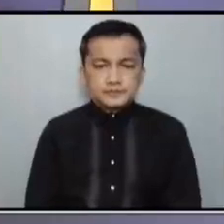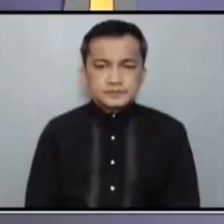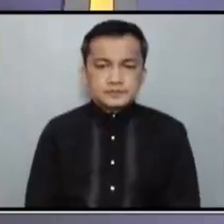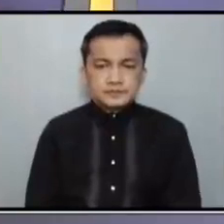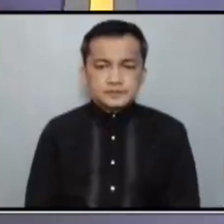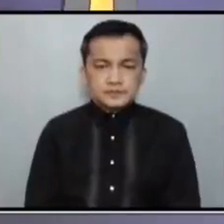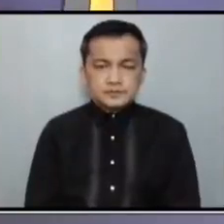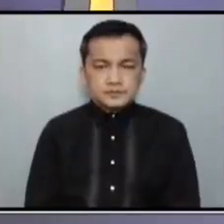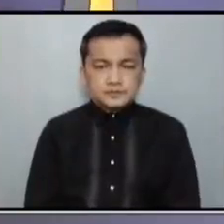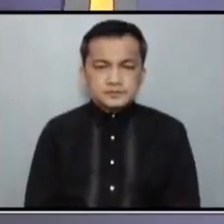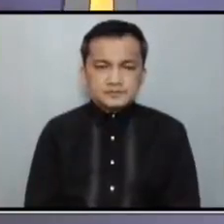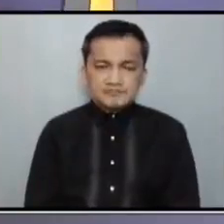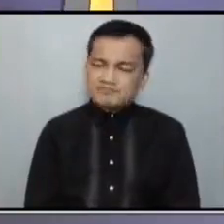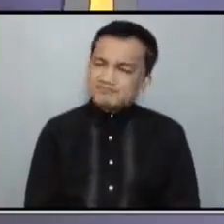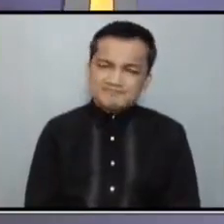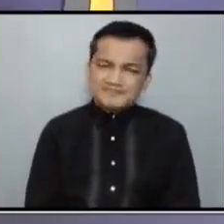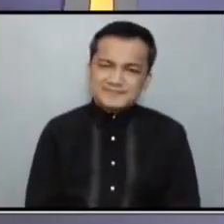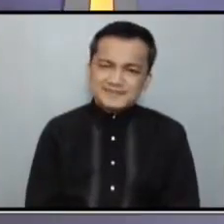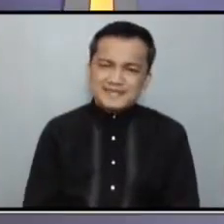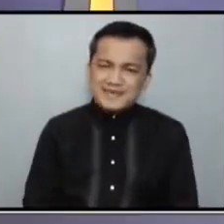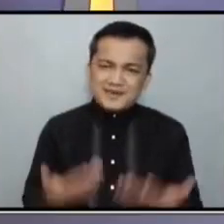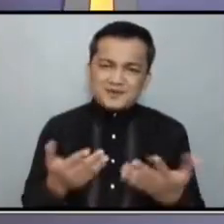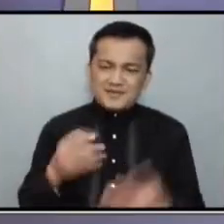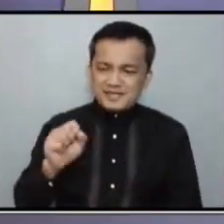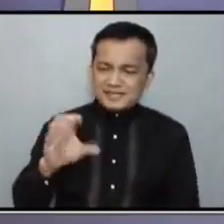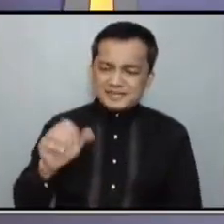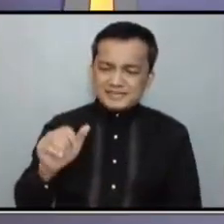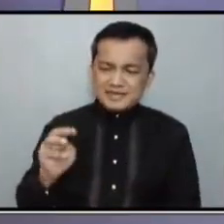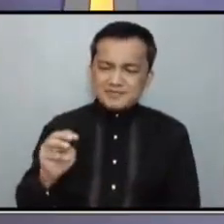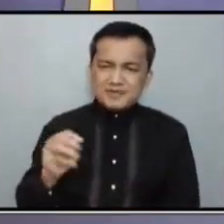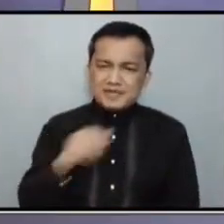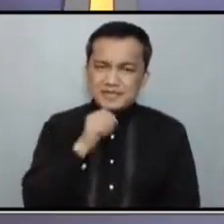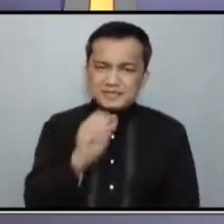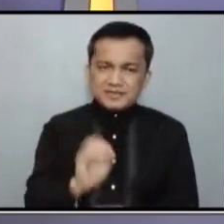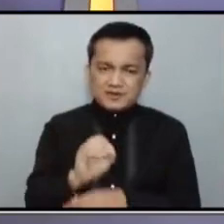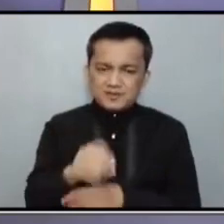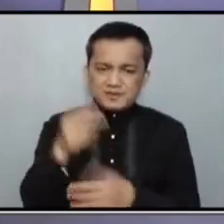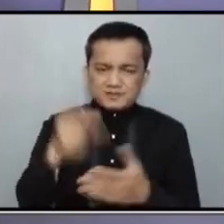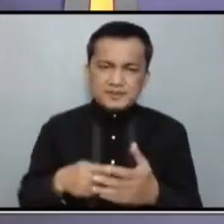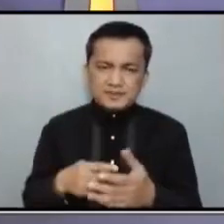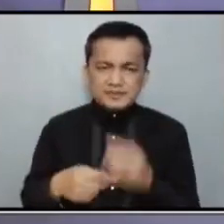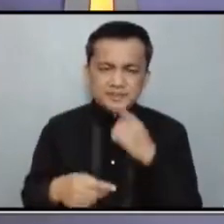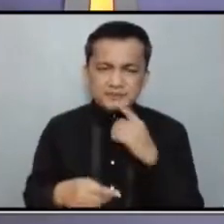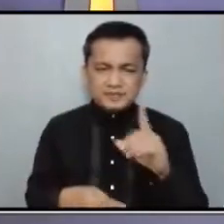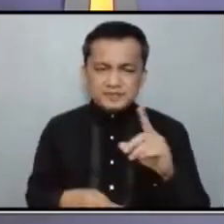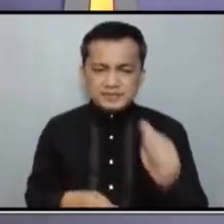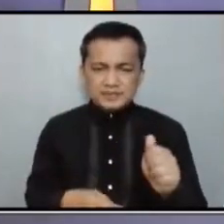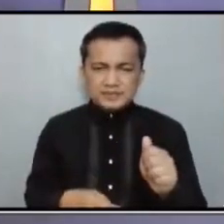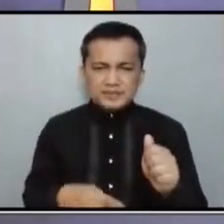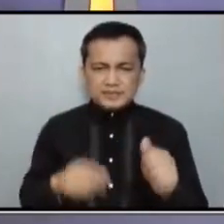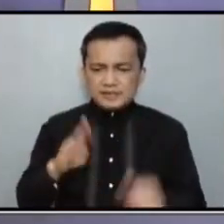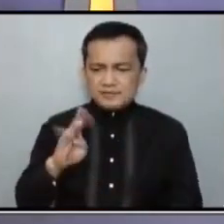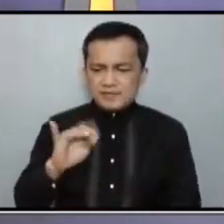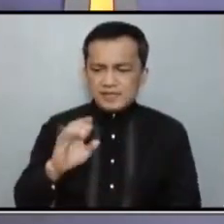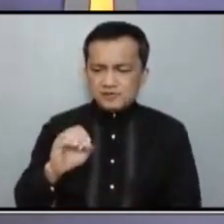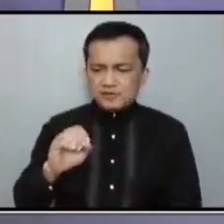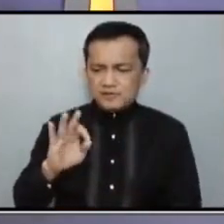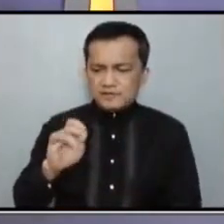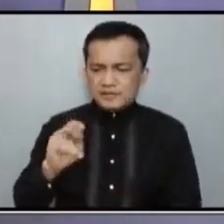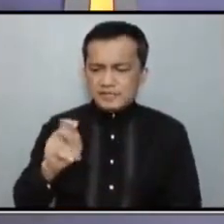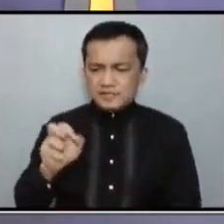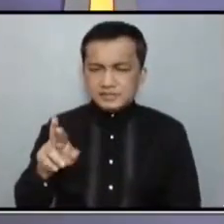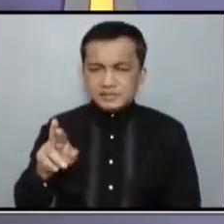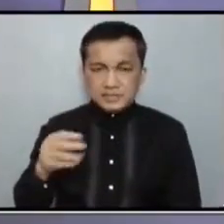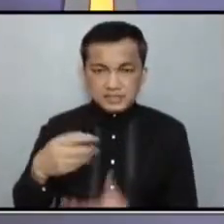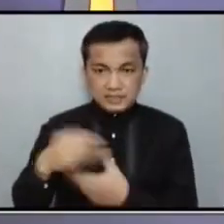Walang scam at hindi overpriced. Ito ang iginiit ng Agriculture Department kaugnay sa biofertilizer na kanilang inilabas para sa